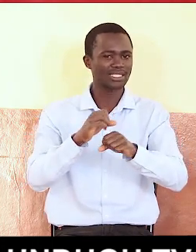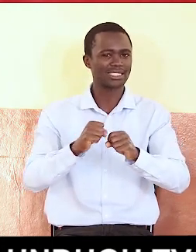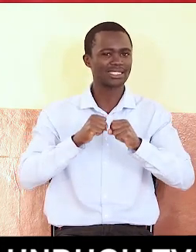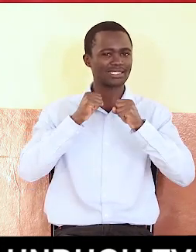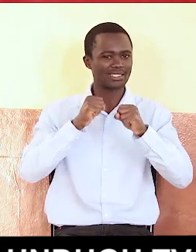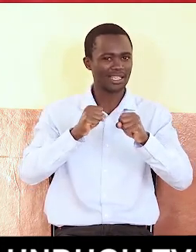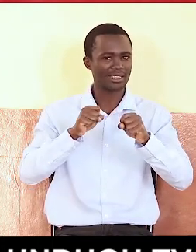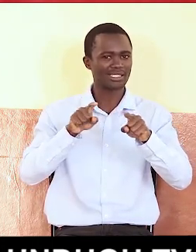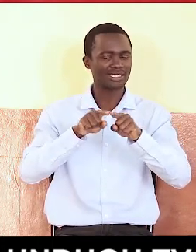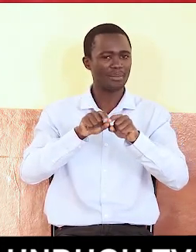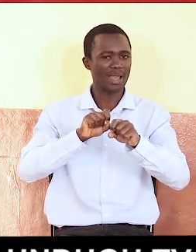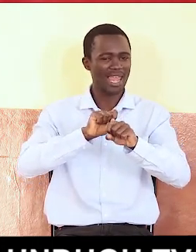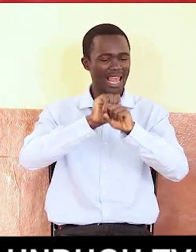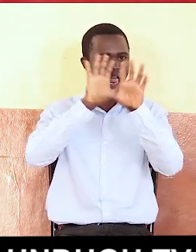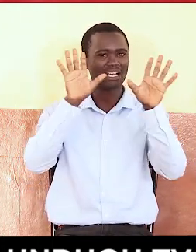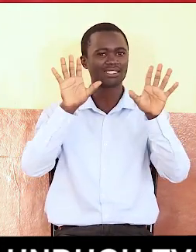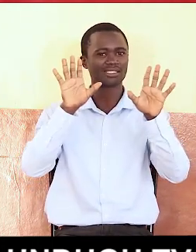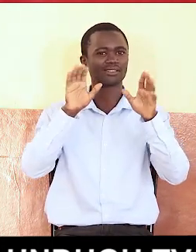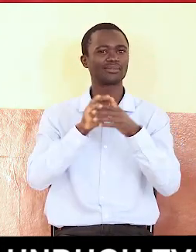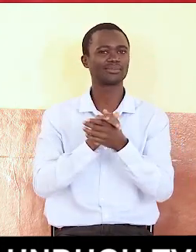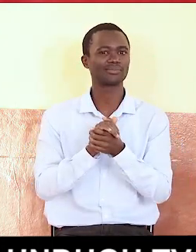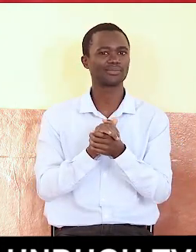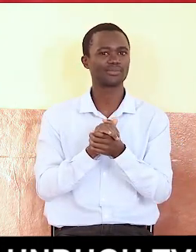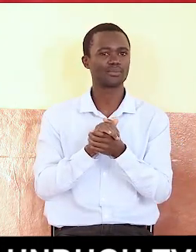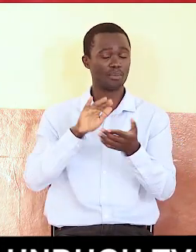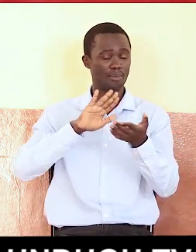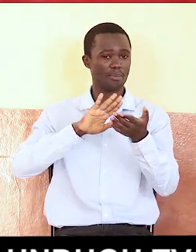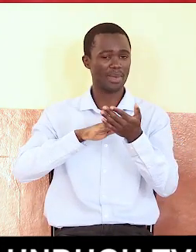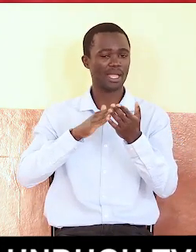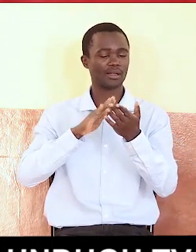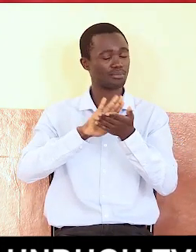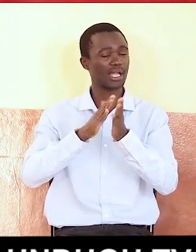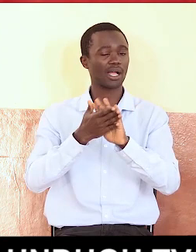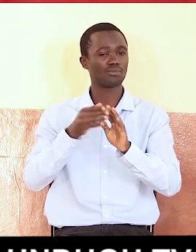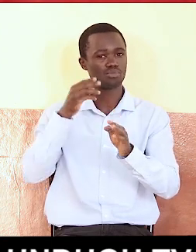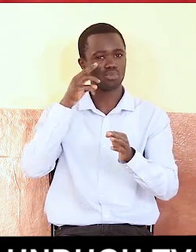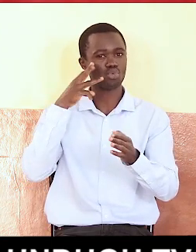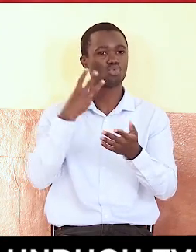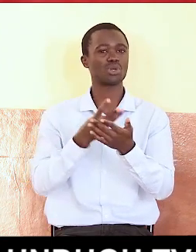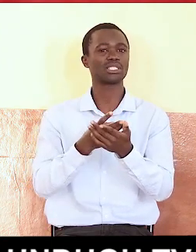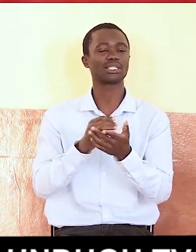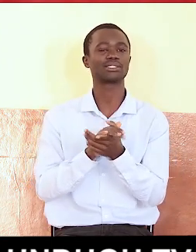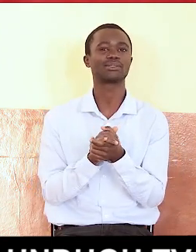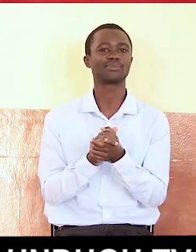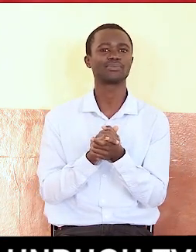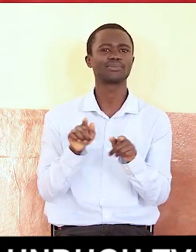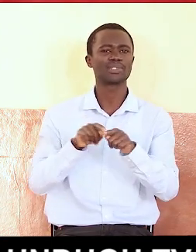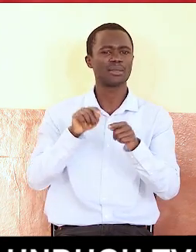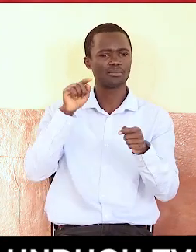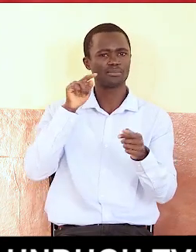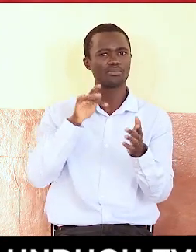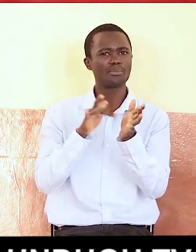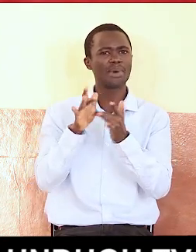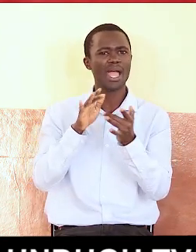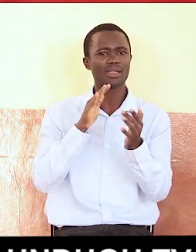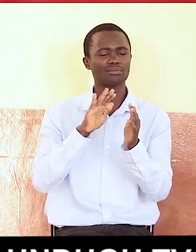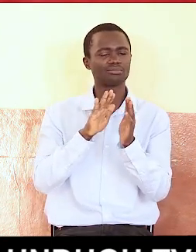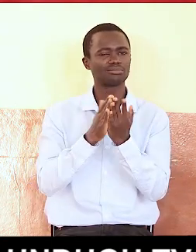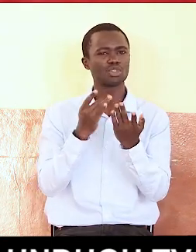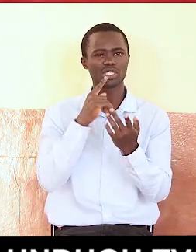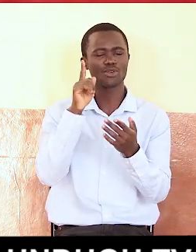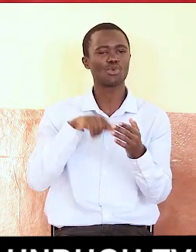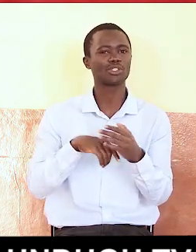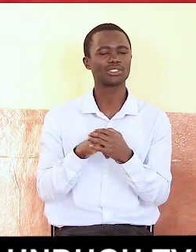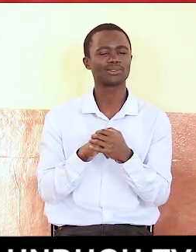nguvu na mwangaza wa kuwa shahidi. Na Biblia hapo inasema ya